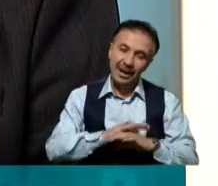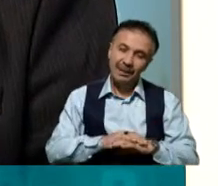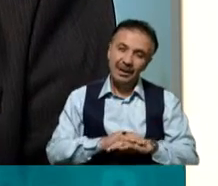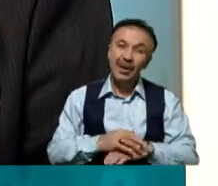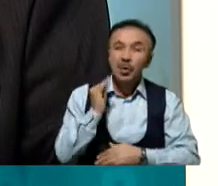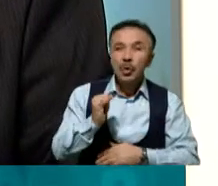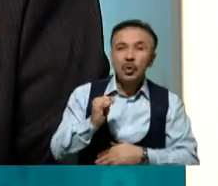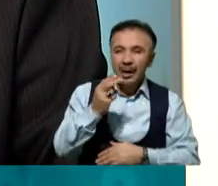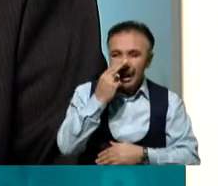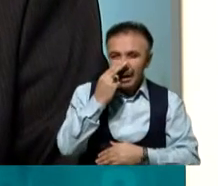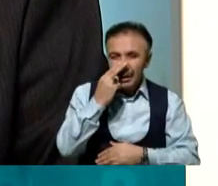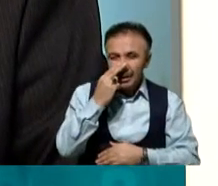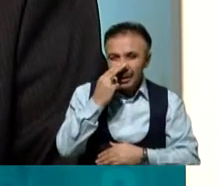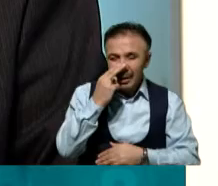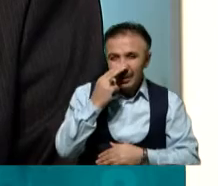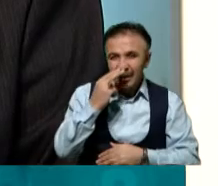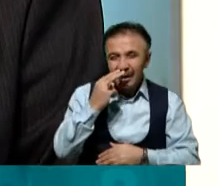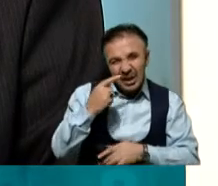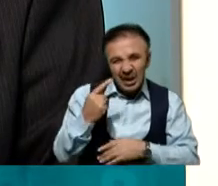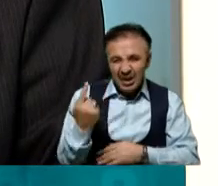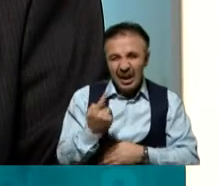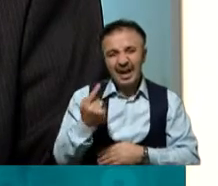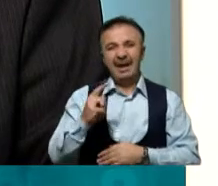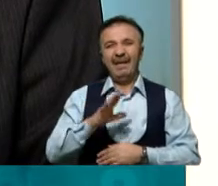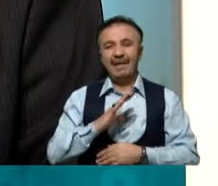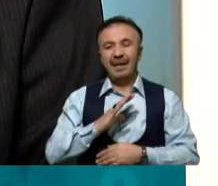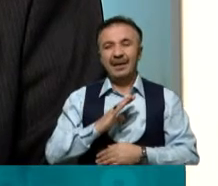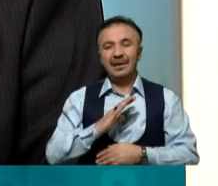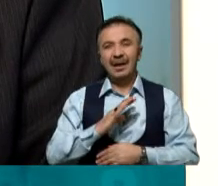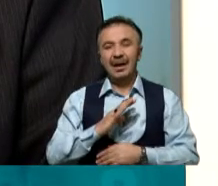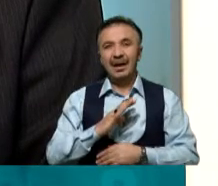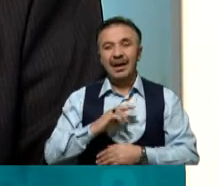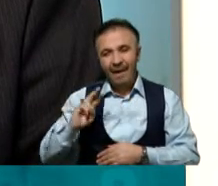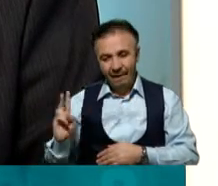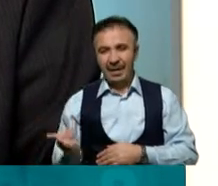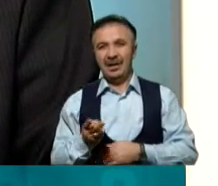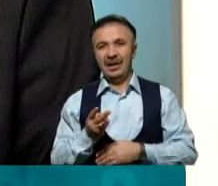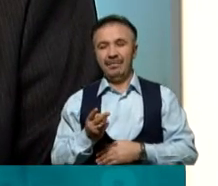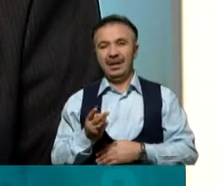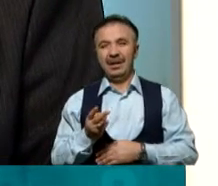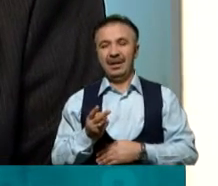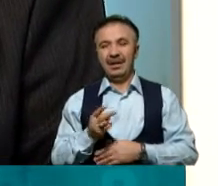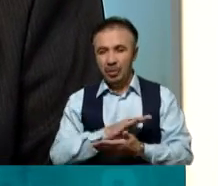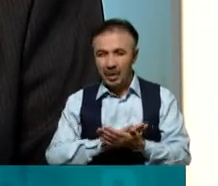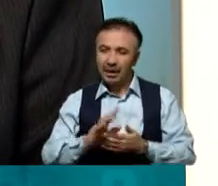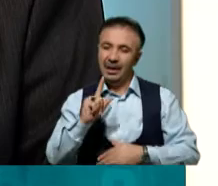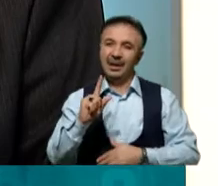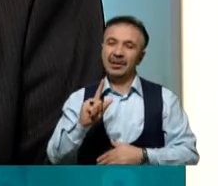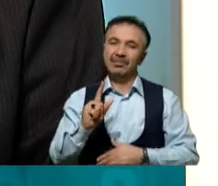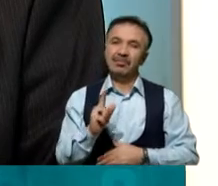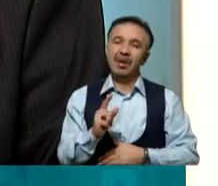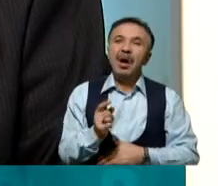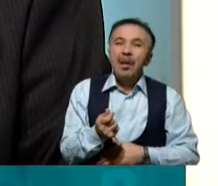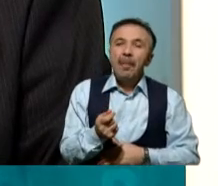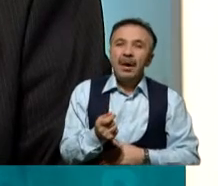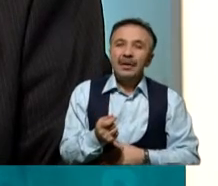varsa dilimizin döndüğü kadar onlardan vazgeçirmeye gayret etmek. Maddi manevi onun iyiliğini düşünmek. Ha,